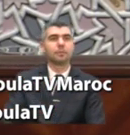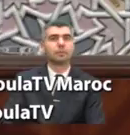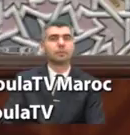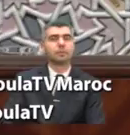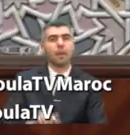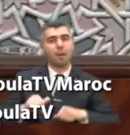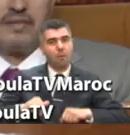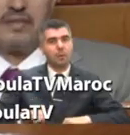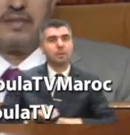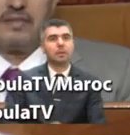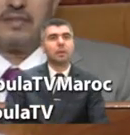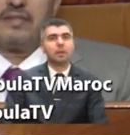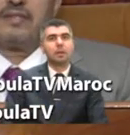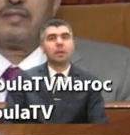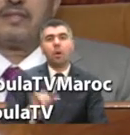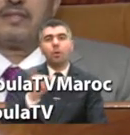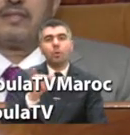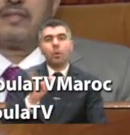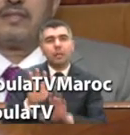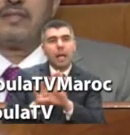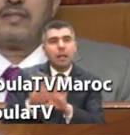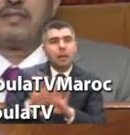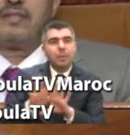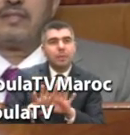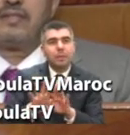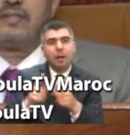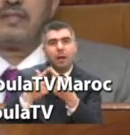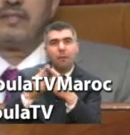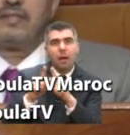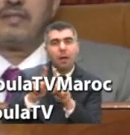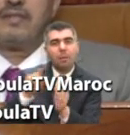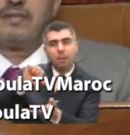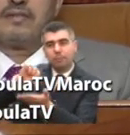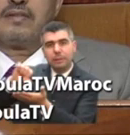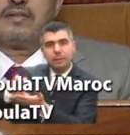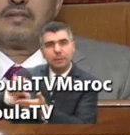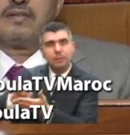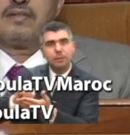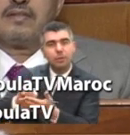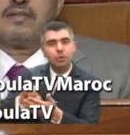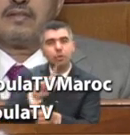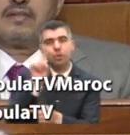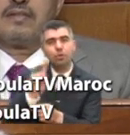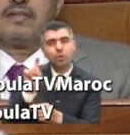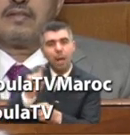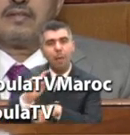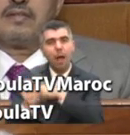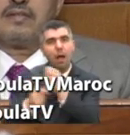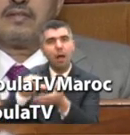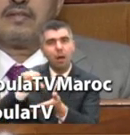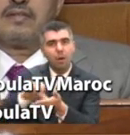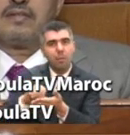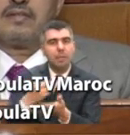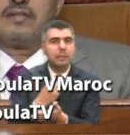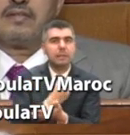السيد الوزير، ما هي التدابير المتخذه لتمكين المراكز الصحيه التابعه للجماعات القرويه من الاطباء